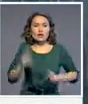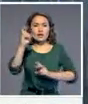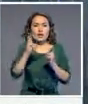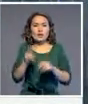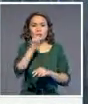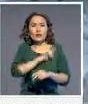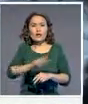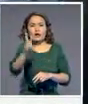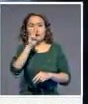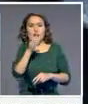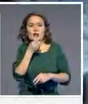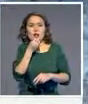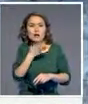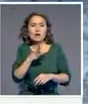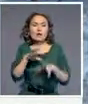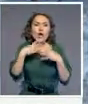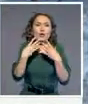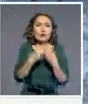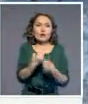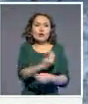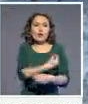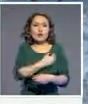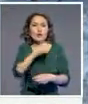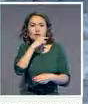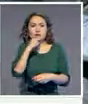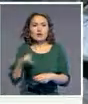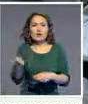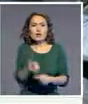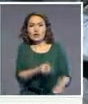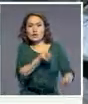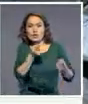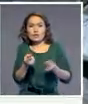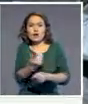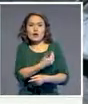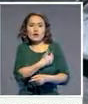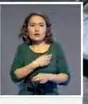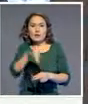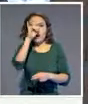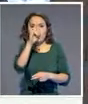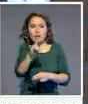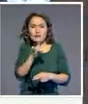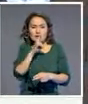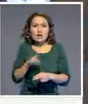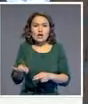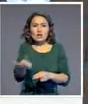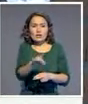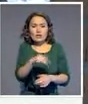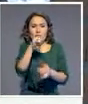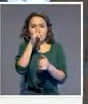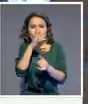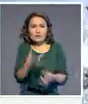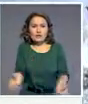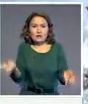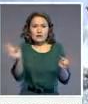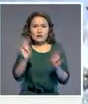компаниясында еңбек етеді, жалақысы жоғары. Отбасымен сол жаққа көшуді ойында болған, бірақ туған жерін қимапты. Қазір вақталық тәсілмен барып, жылдың